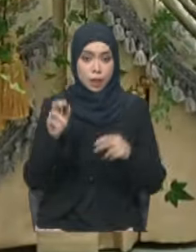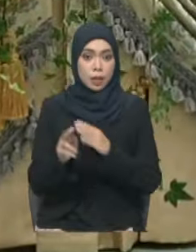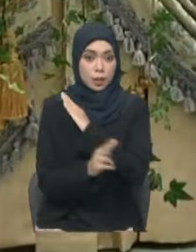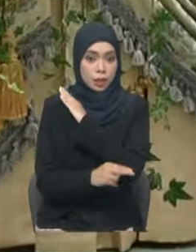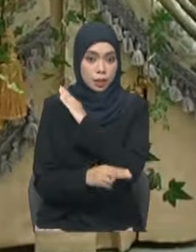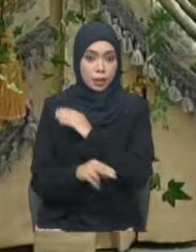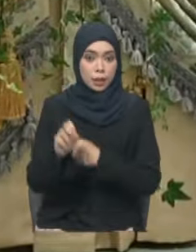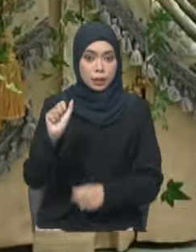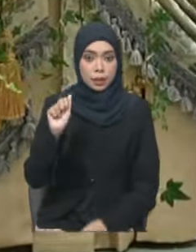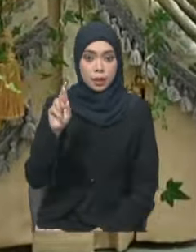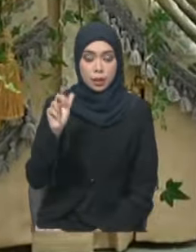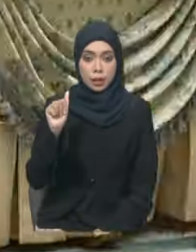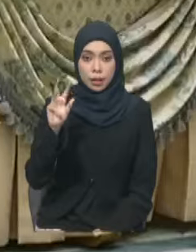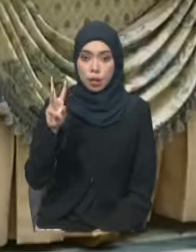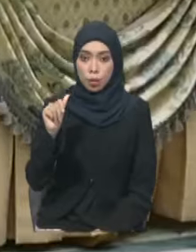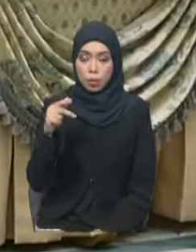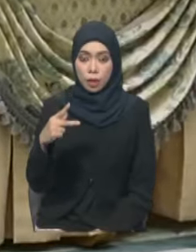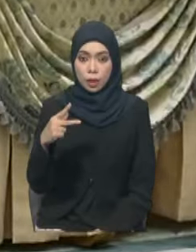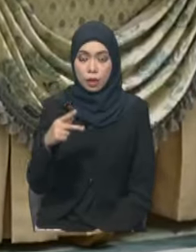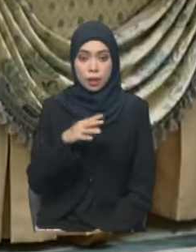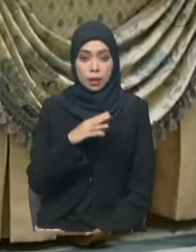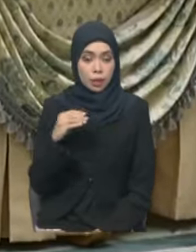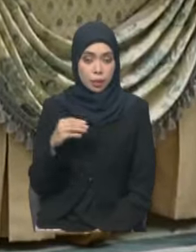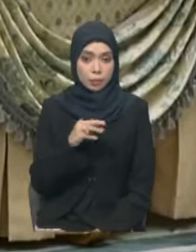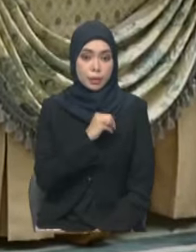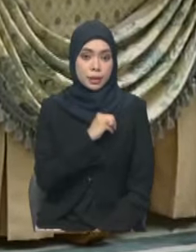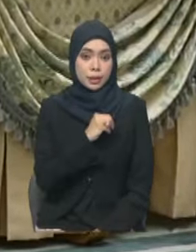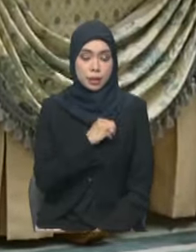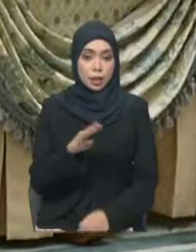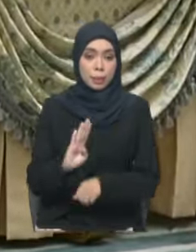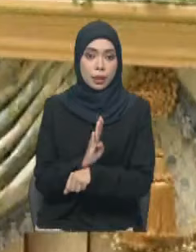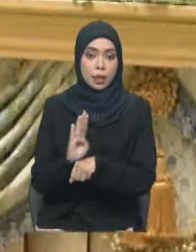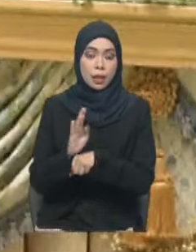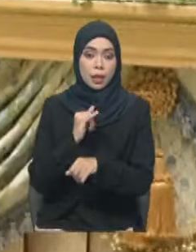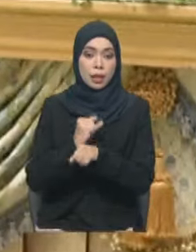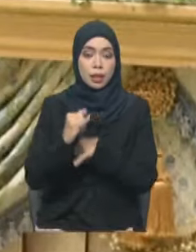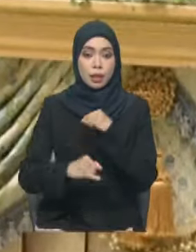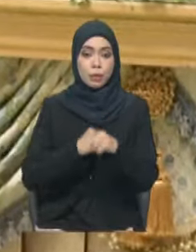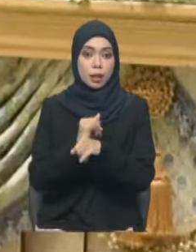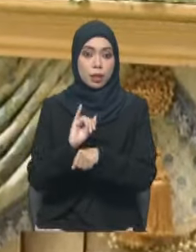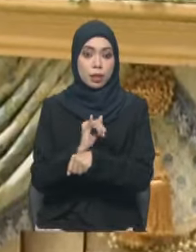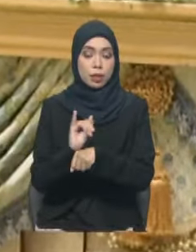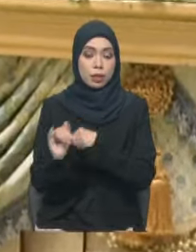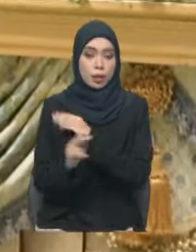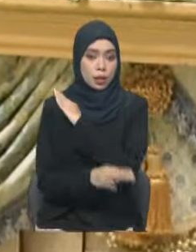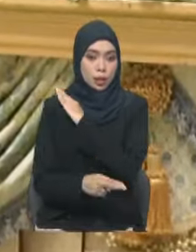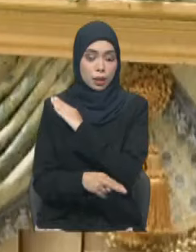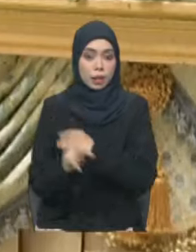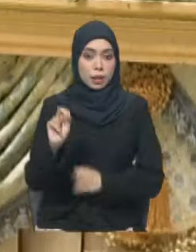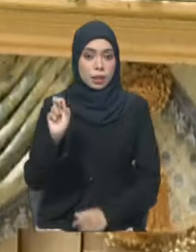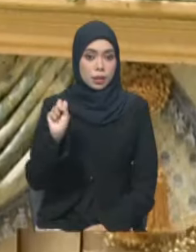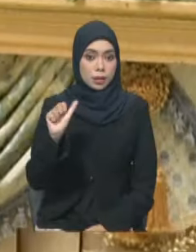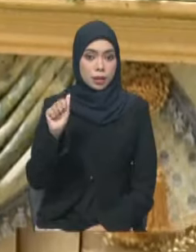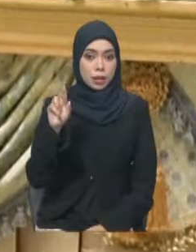dan Pembangunan Bandar Kedua dan Menteri Perdagangan Antarabangsa, Industri dan Pelaburan Sarawak dan Isteri.